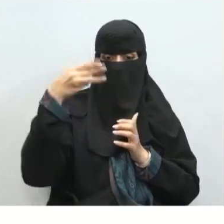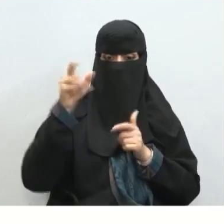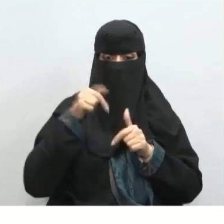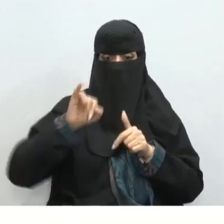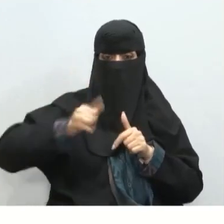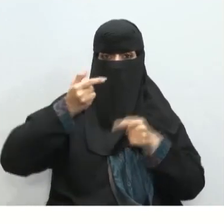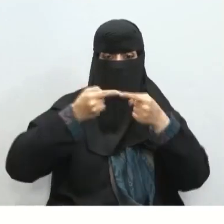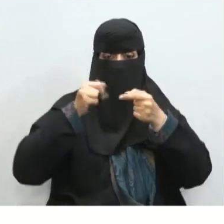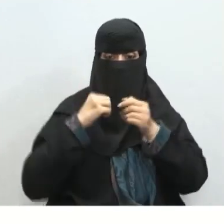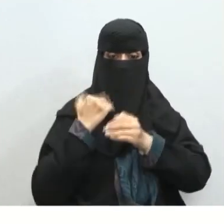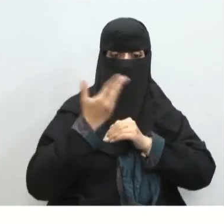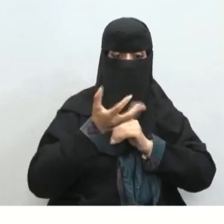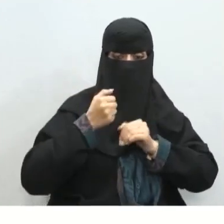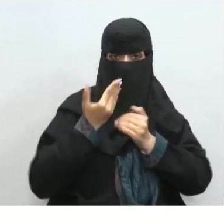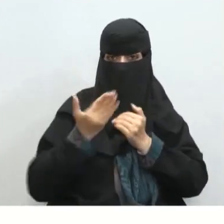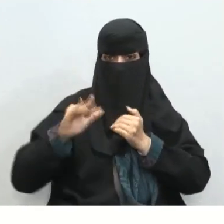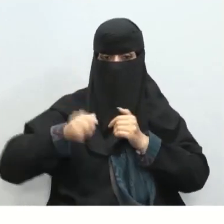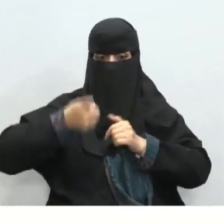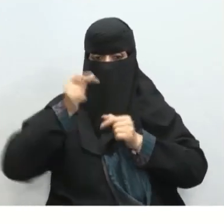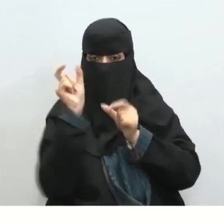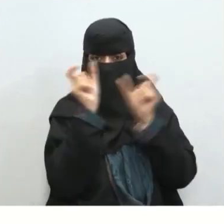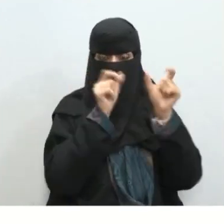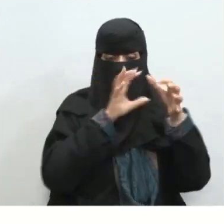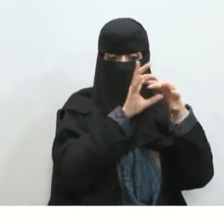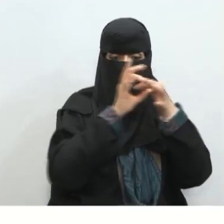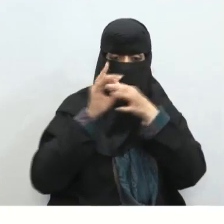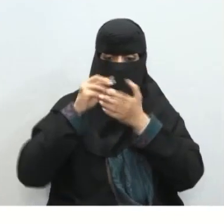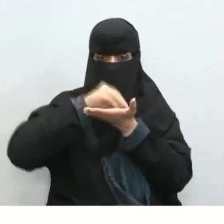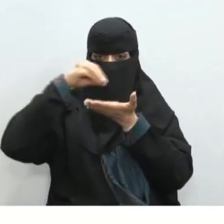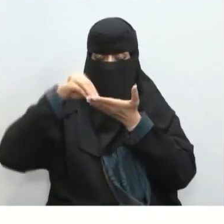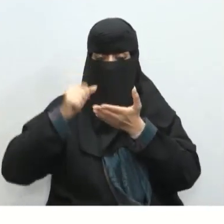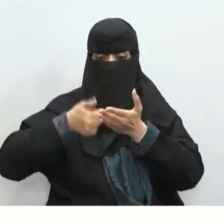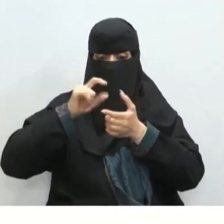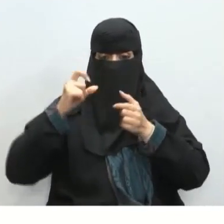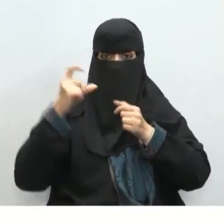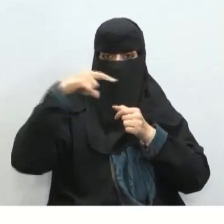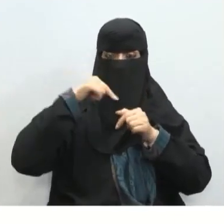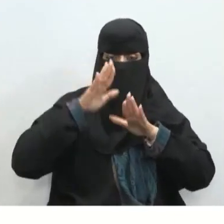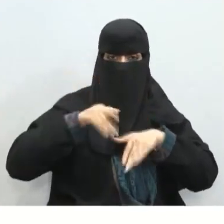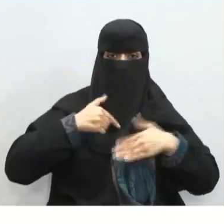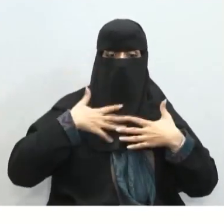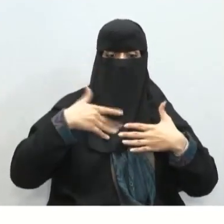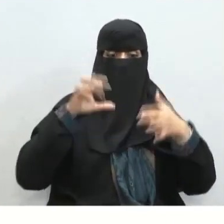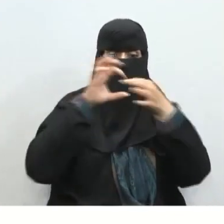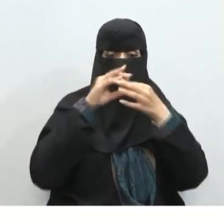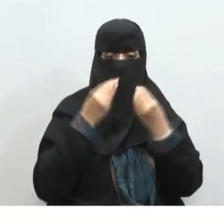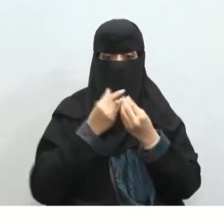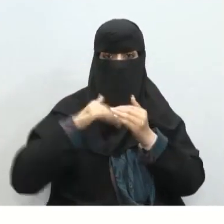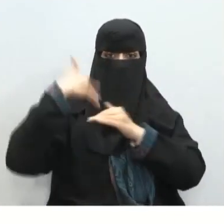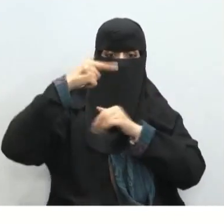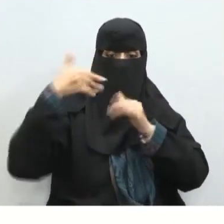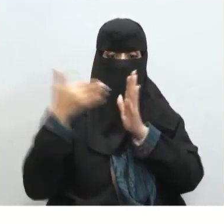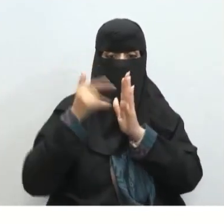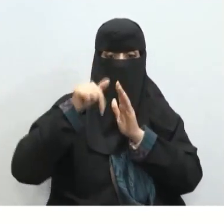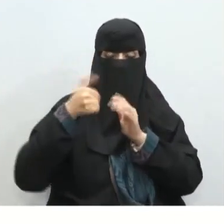سؤال 36 ما الذي ينتج عند مغادره الالكترونات سلسله الالكترون في التنفس الخلوي وارتباطها مع المستقبل